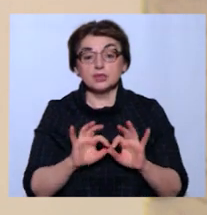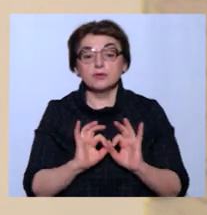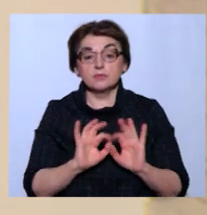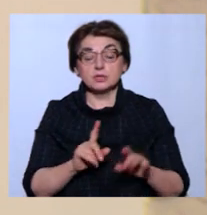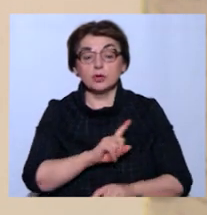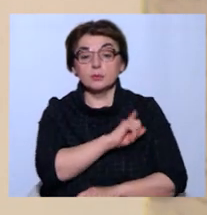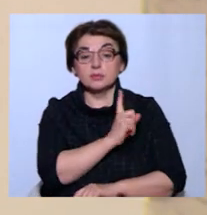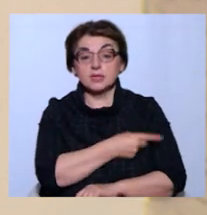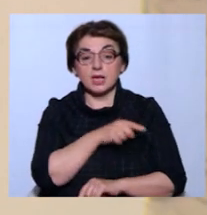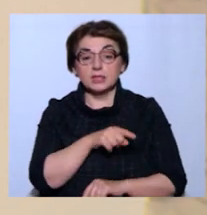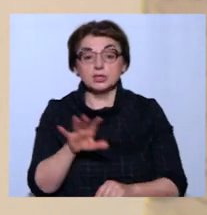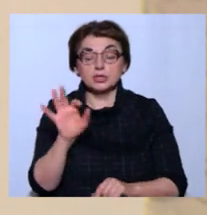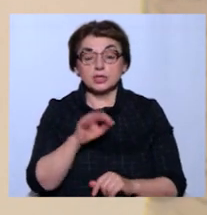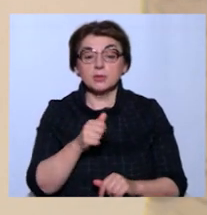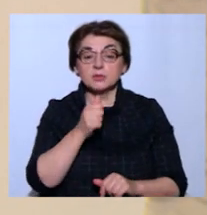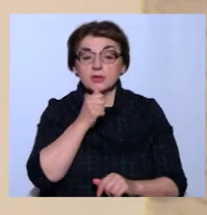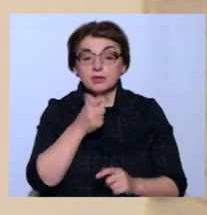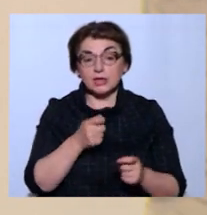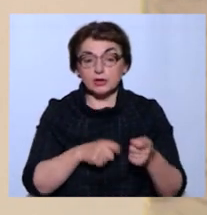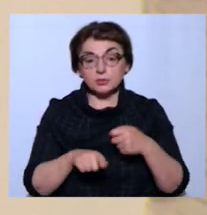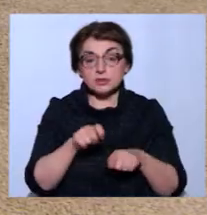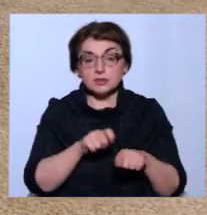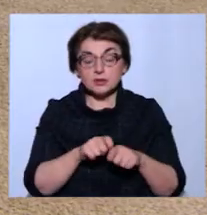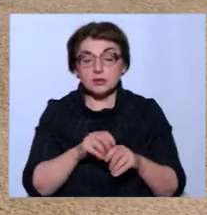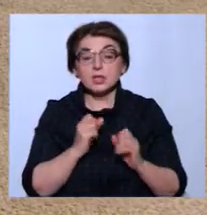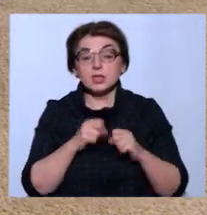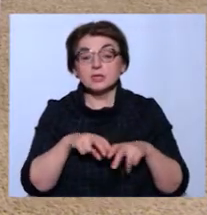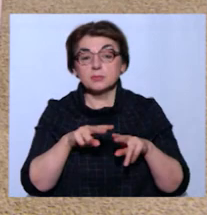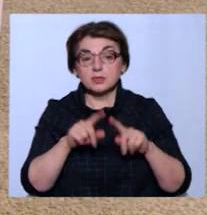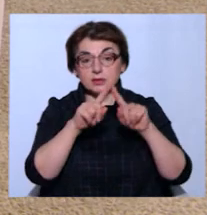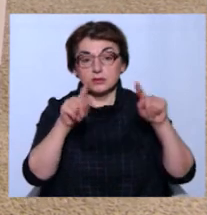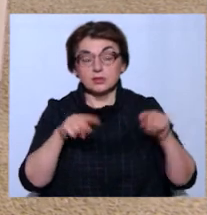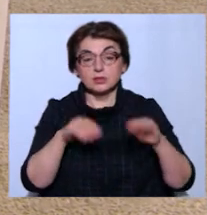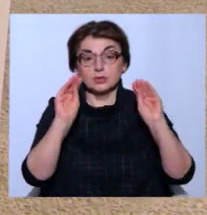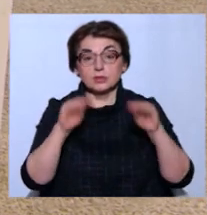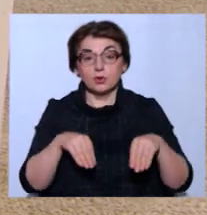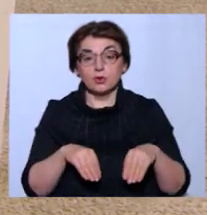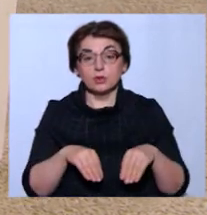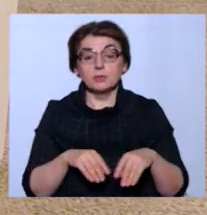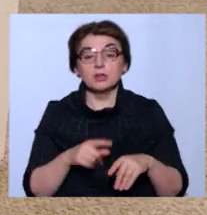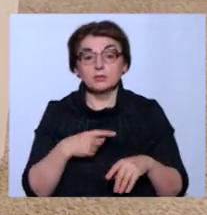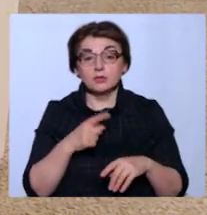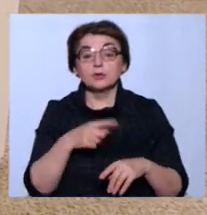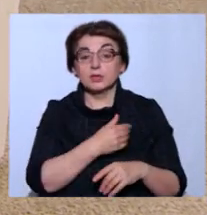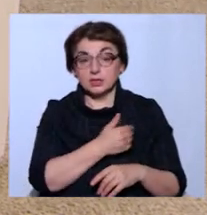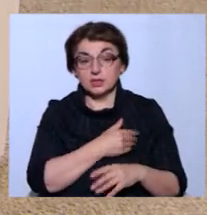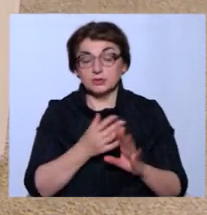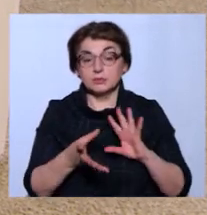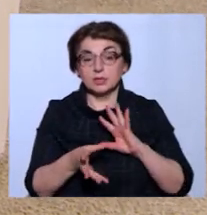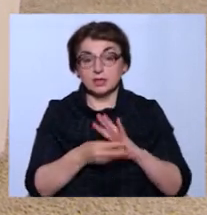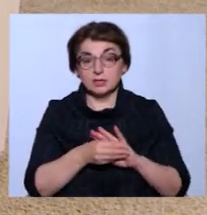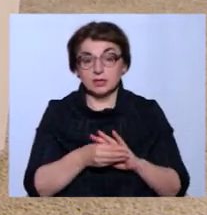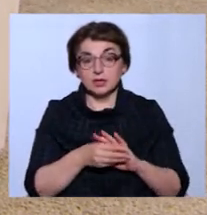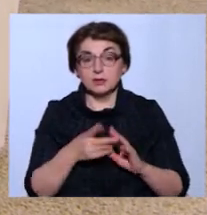ვისაუბრებთ, ჩავატარებთ ცდებს და შევავსებთ ცდის ოქმს. ცდის ჩატარება თუ თქვენს გსურთ ჩემთან ერთად,